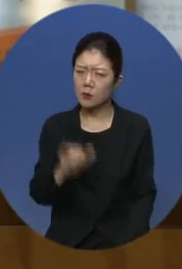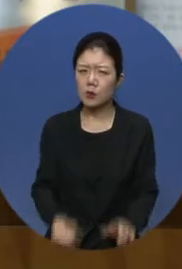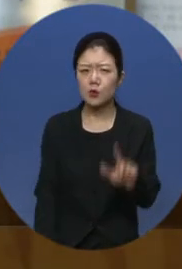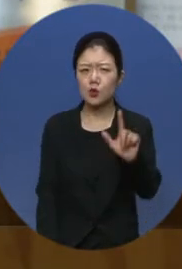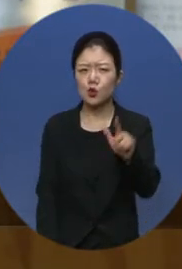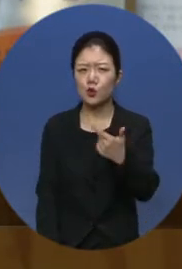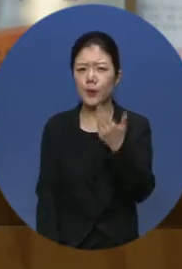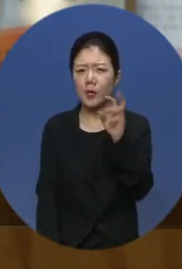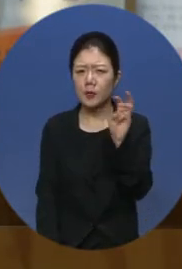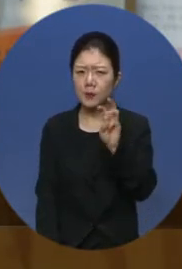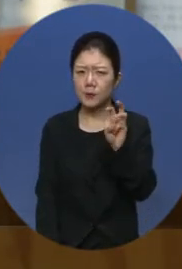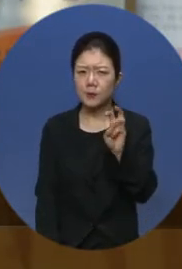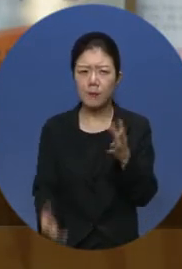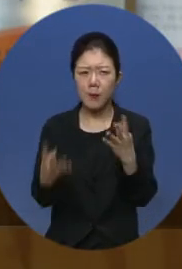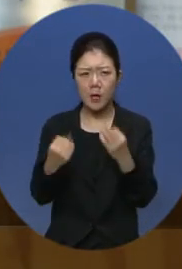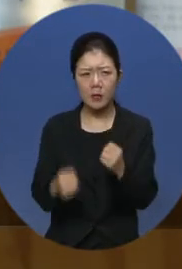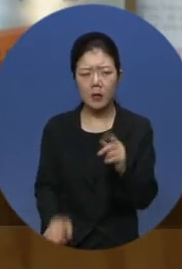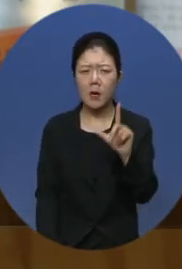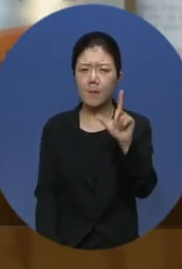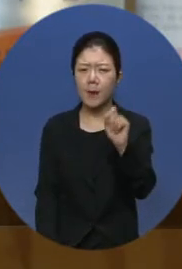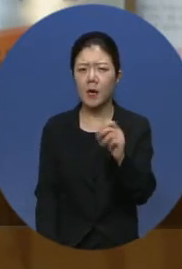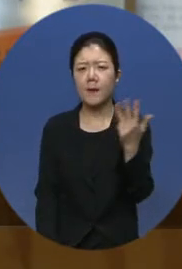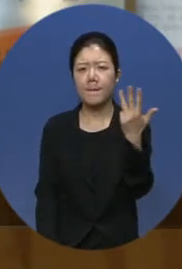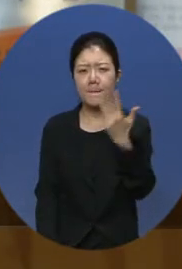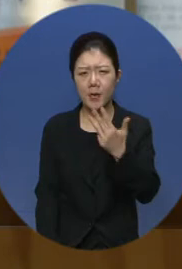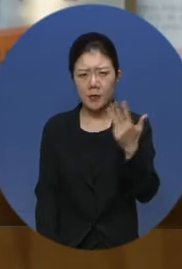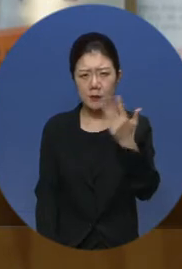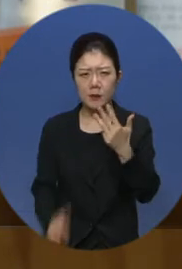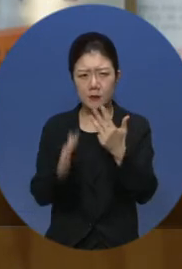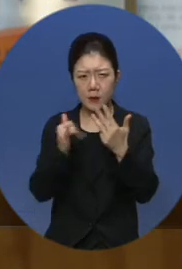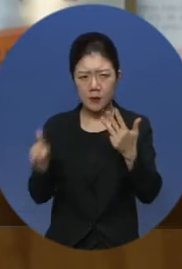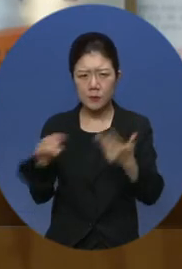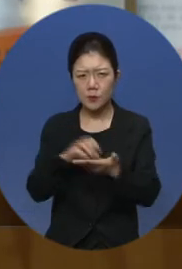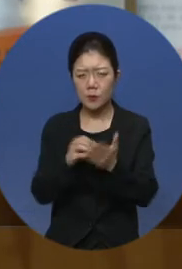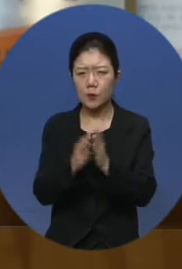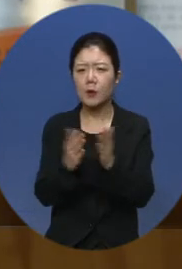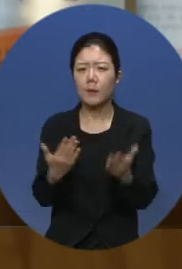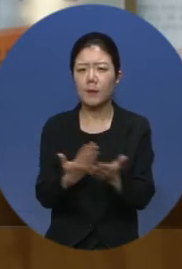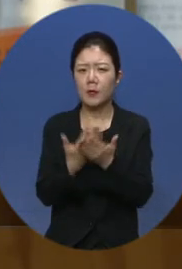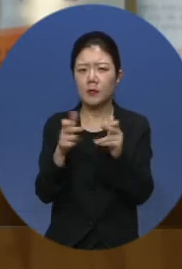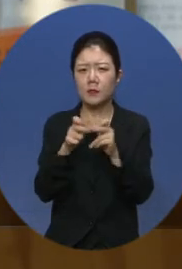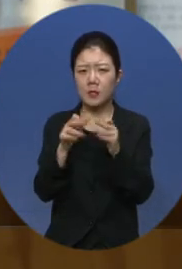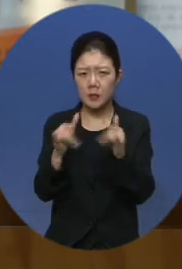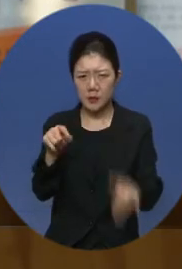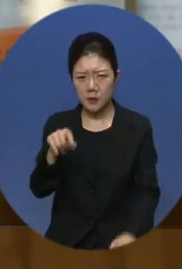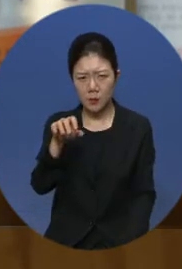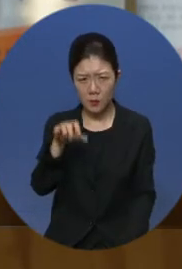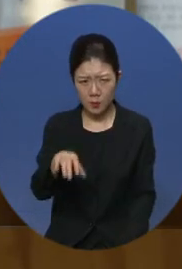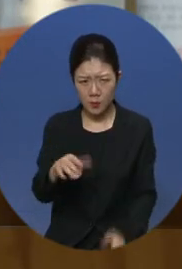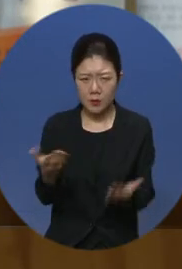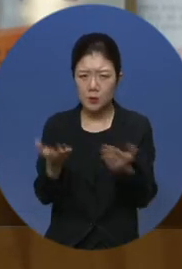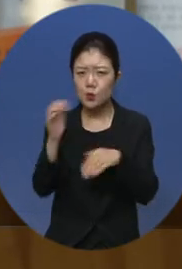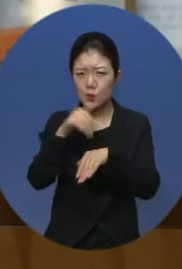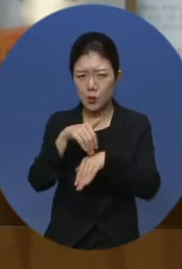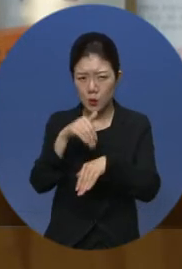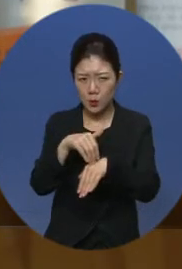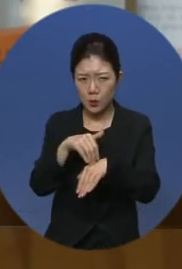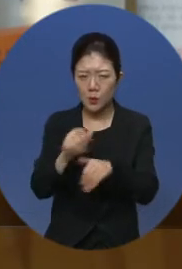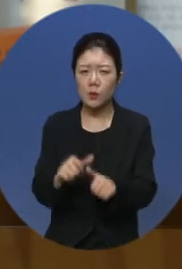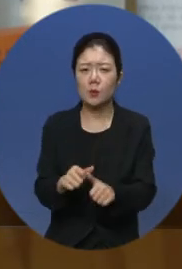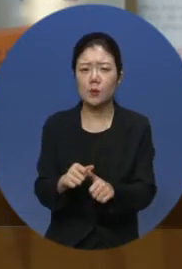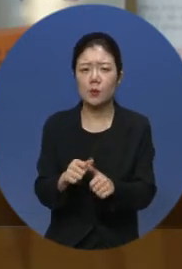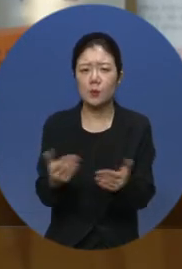630개, 많아야 한 18,000명 정도의 발달장애인들이 그 기간에서 직업을 훈련받고